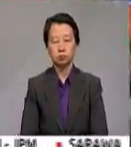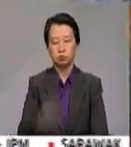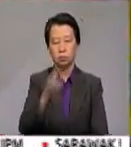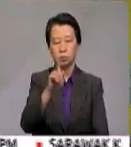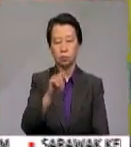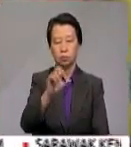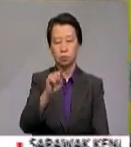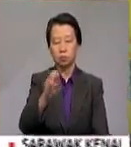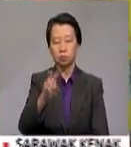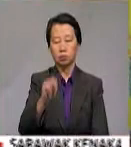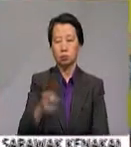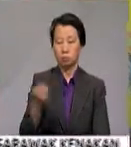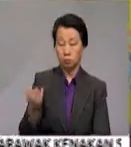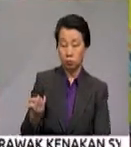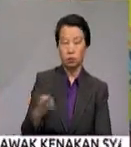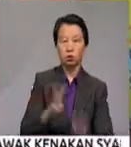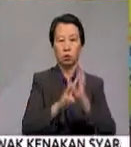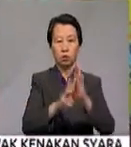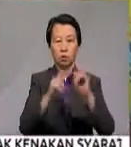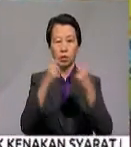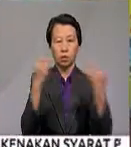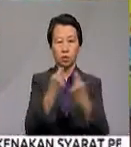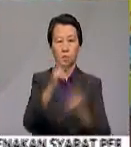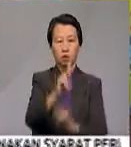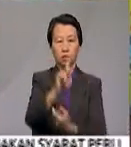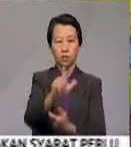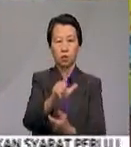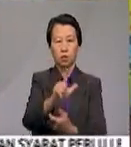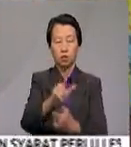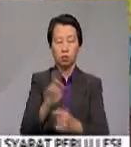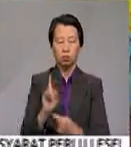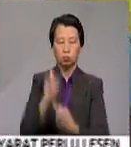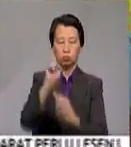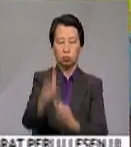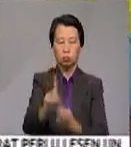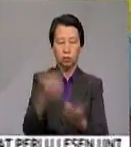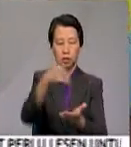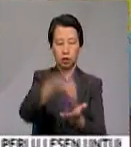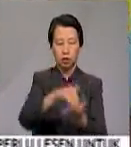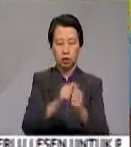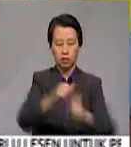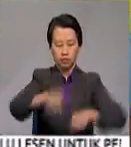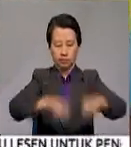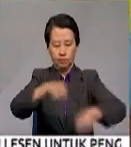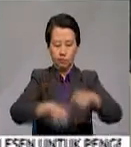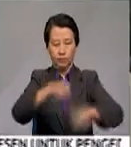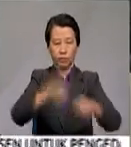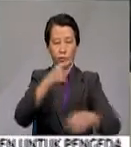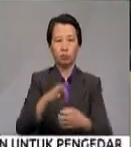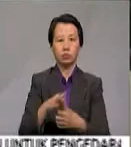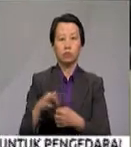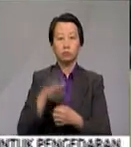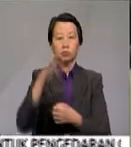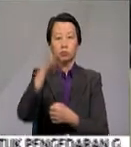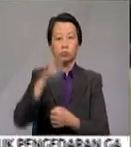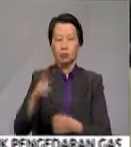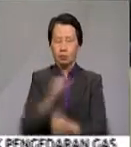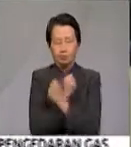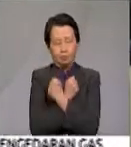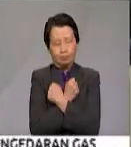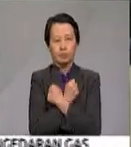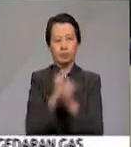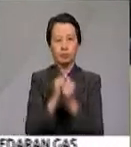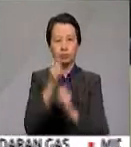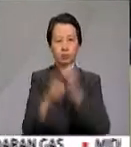Sen Siong Hong mewakili pasukan Kuala Lumpur membuat penampilan semula melalui jelajah ini berikutan semangat dan kecintaannya